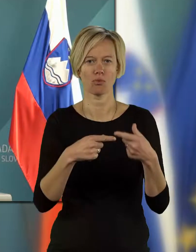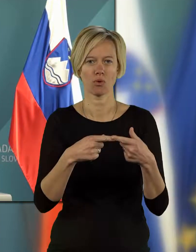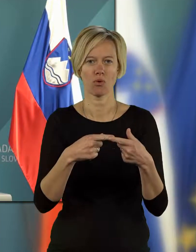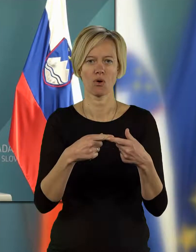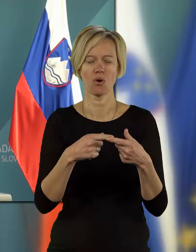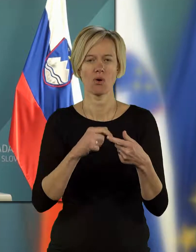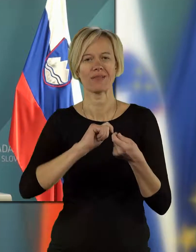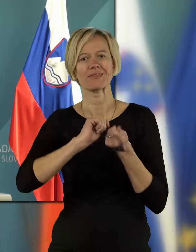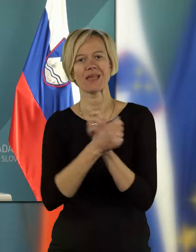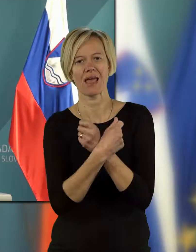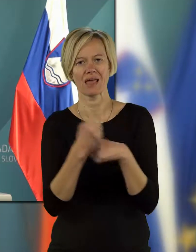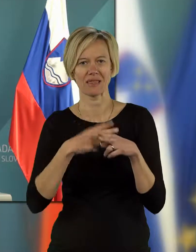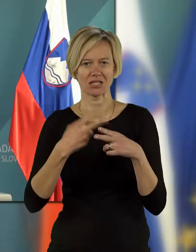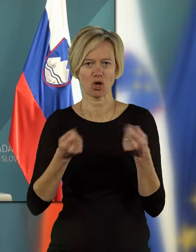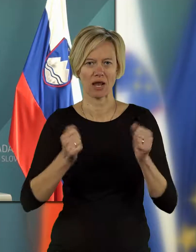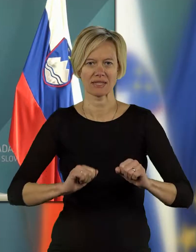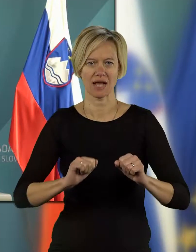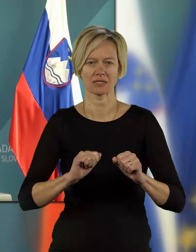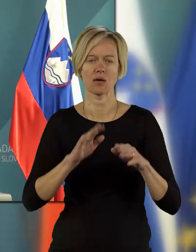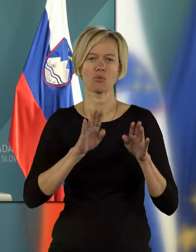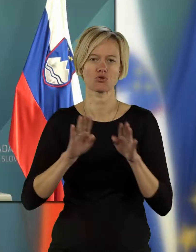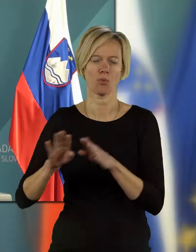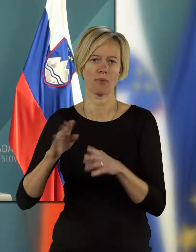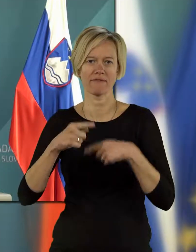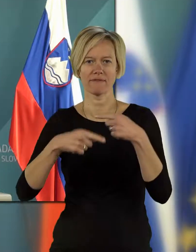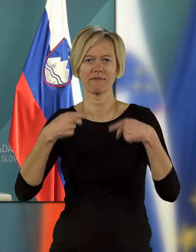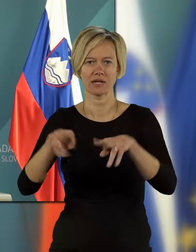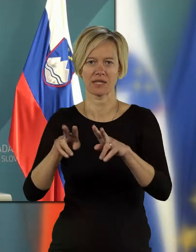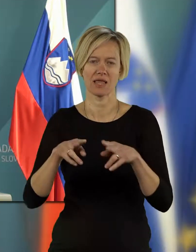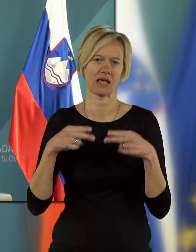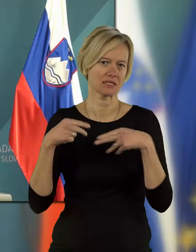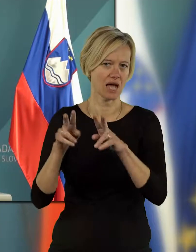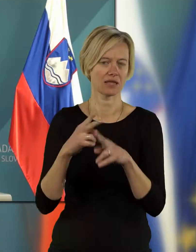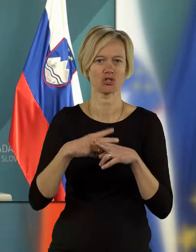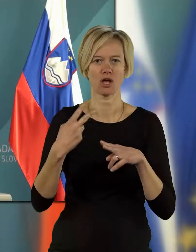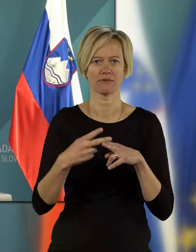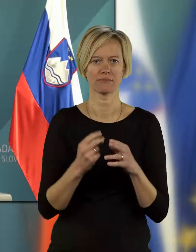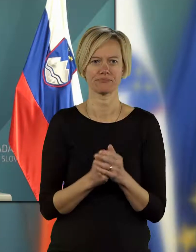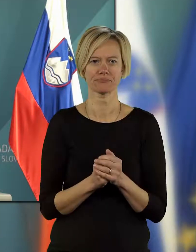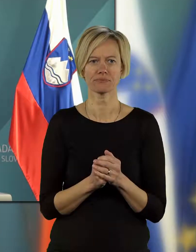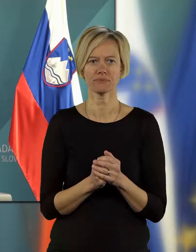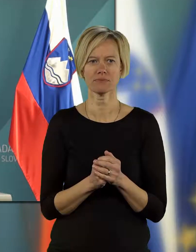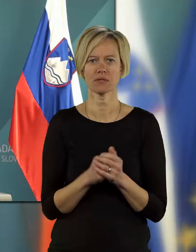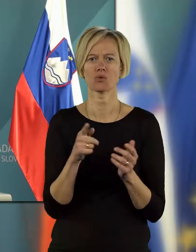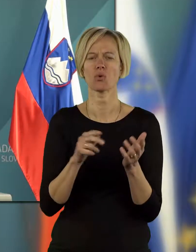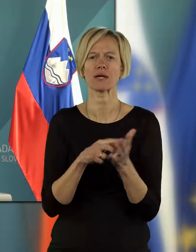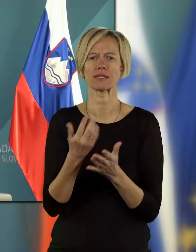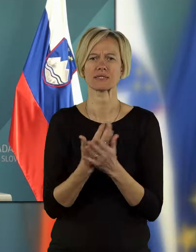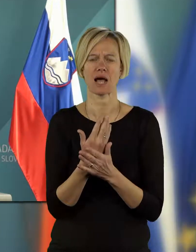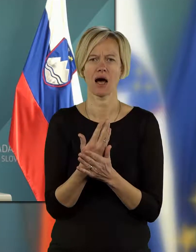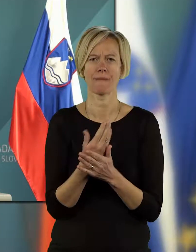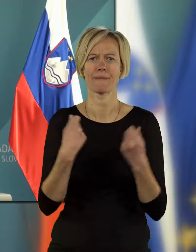postopkov denacionalizacije tudi postopno vrne nazaj državi. Gre namreč